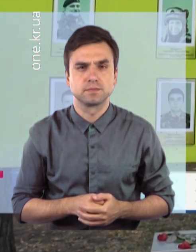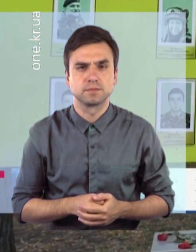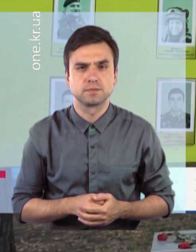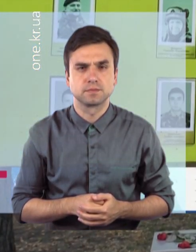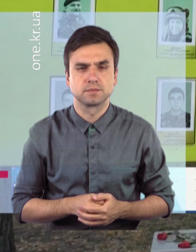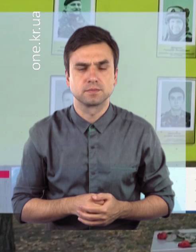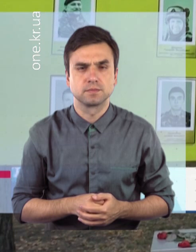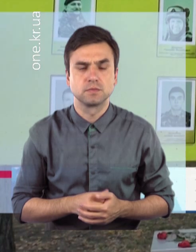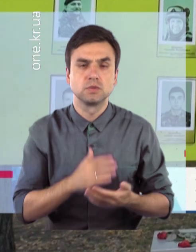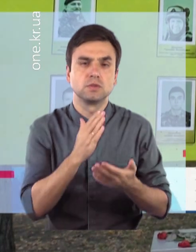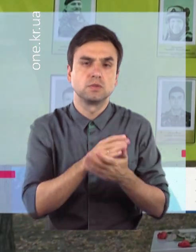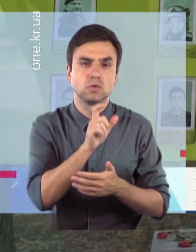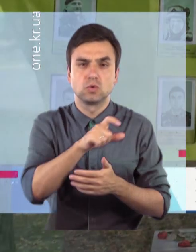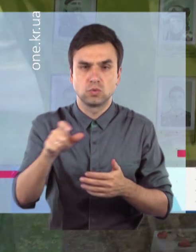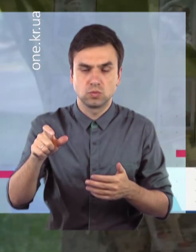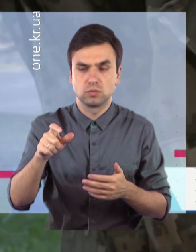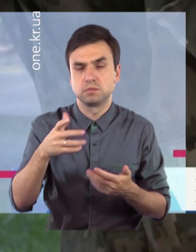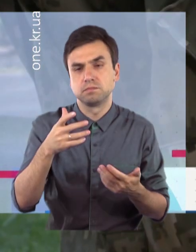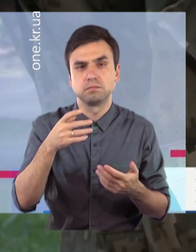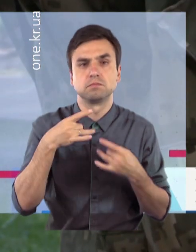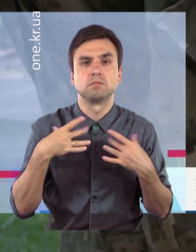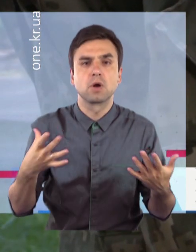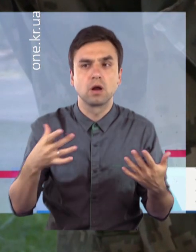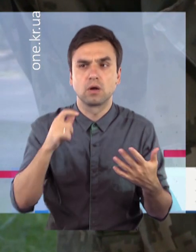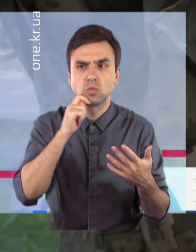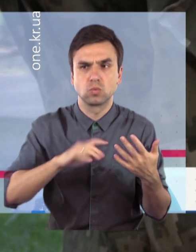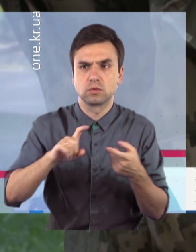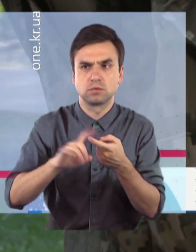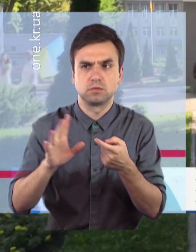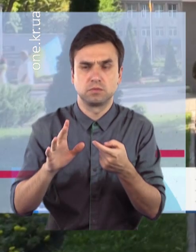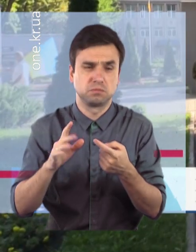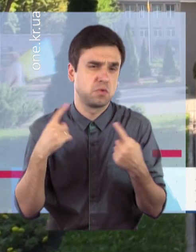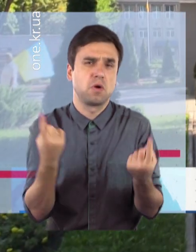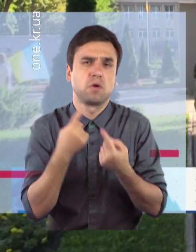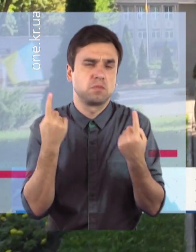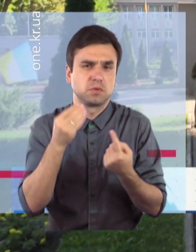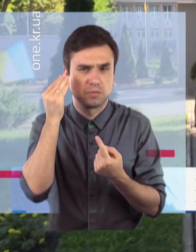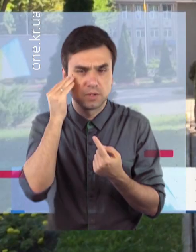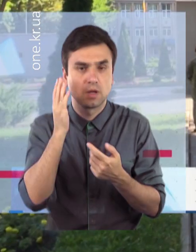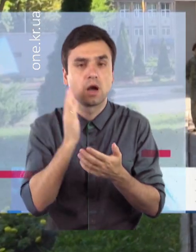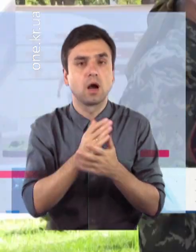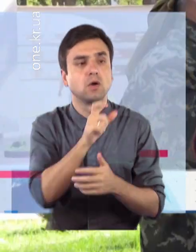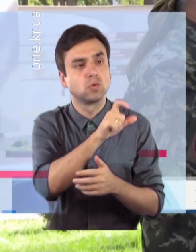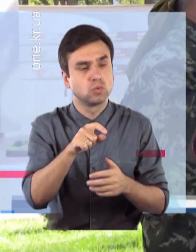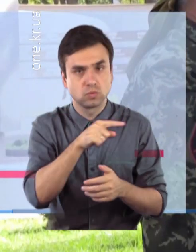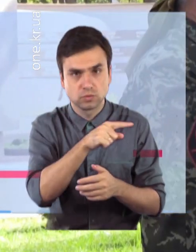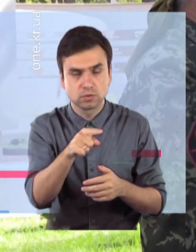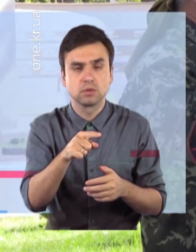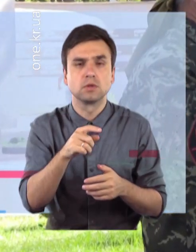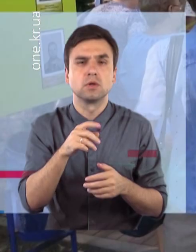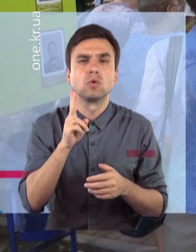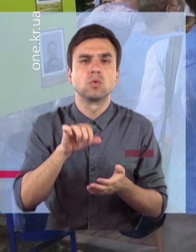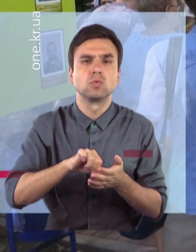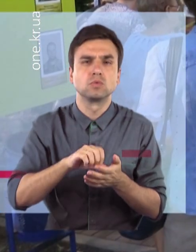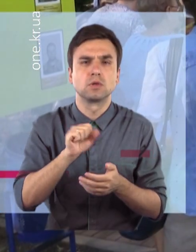Для декого незалежність України – це усього лише дата в календарі. А для криворізьких волонтерів і ветеранів АТО та ООС – це день боротьби